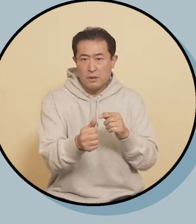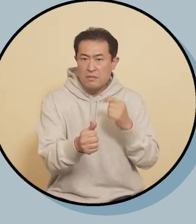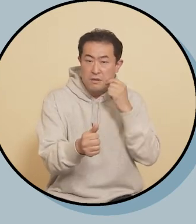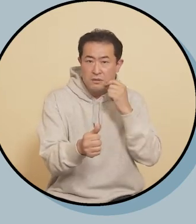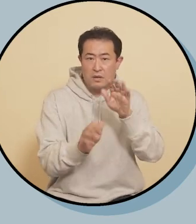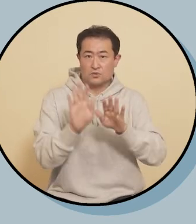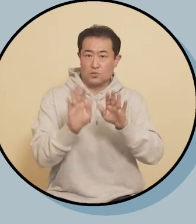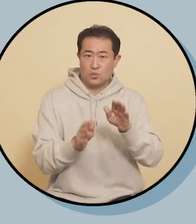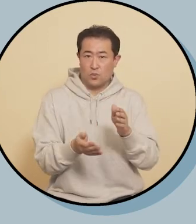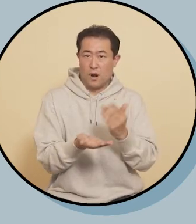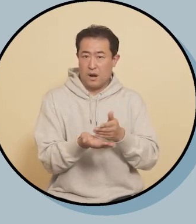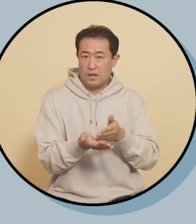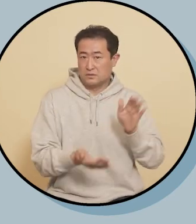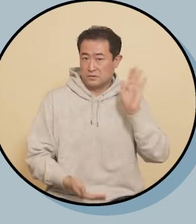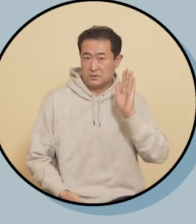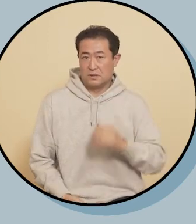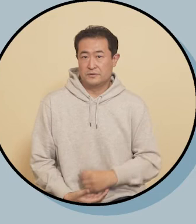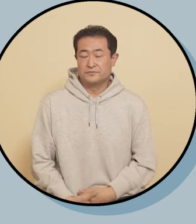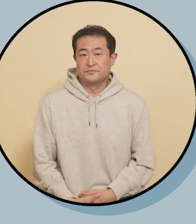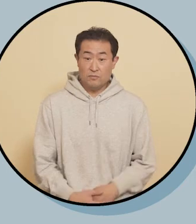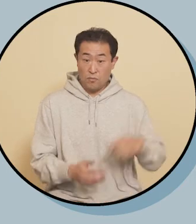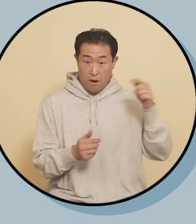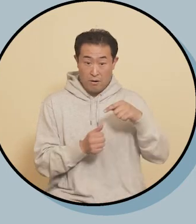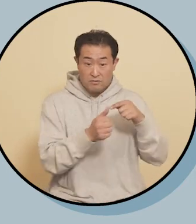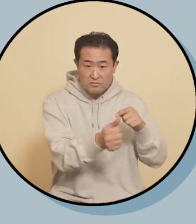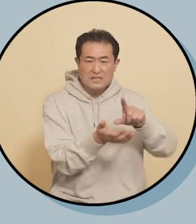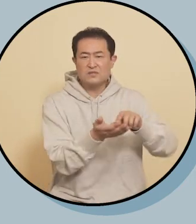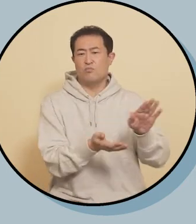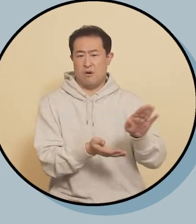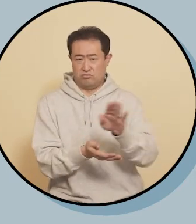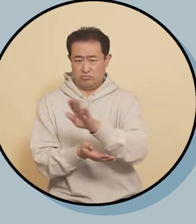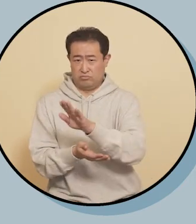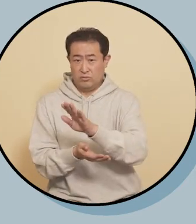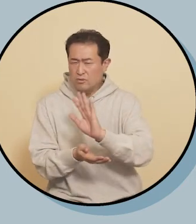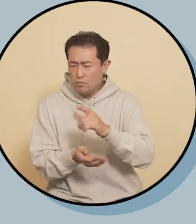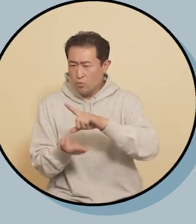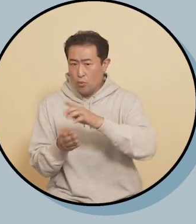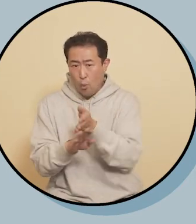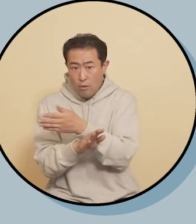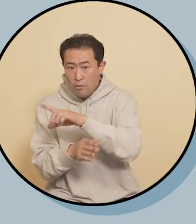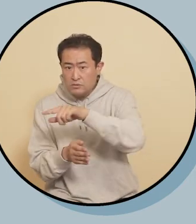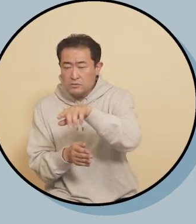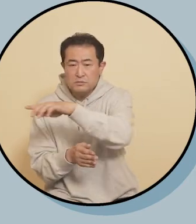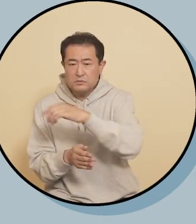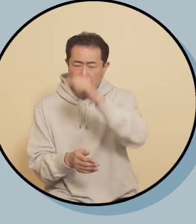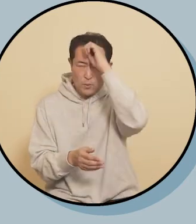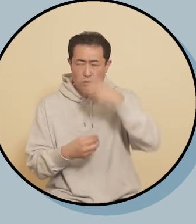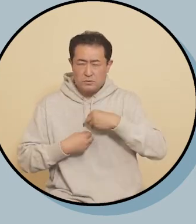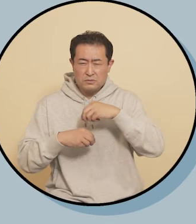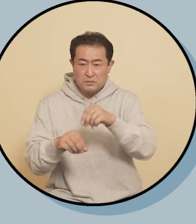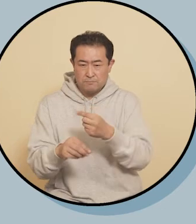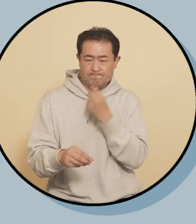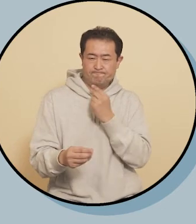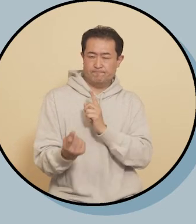ないという現状があるという風に聞いたんですよねそうですねあのもちろんあの全くできていないわけではないんですけれどもただですねその地域によって